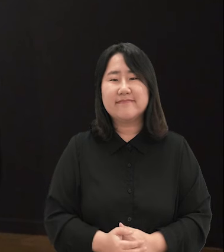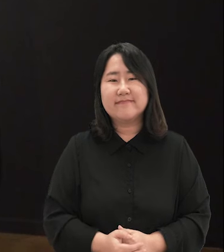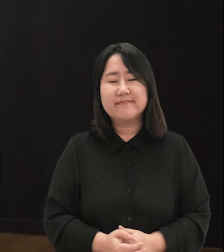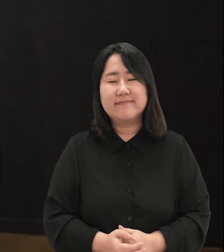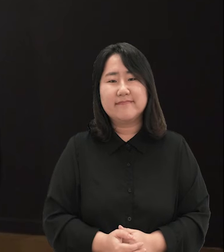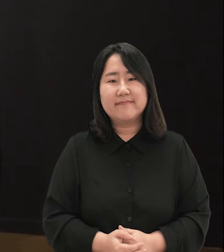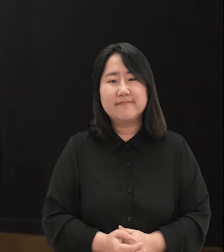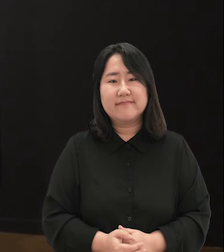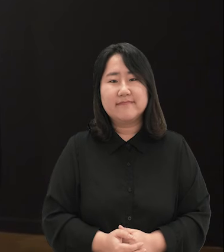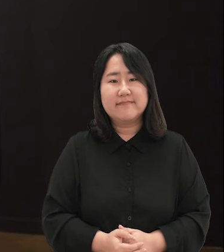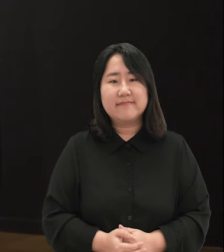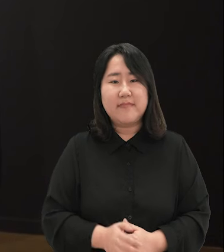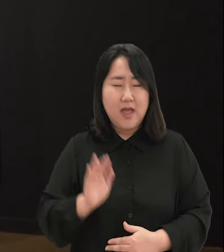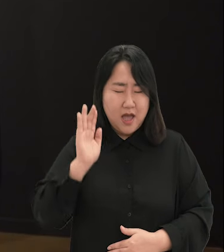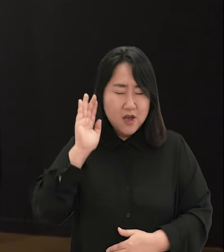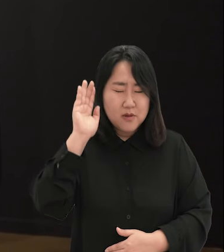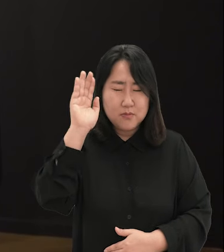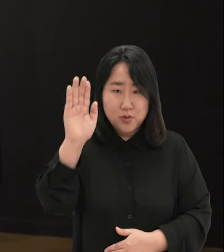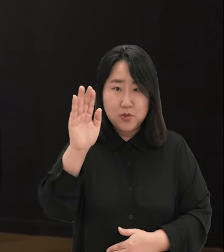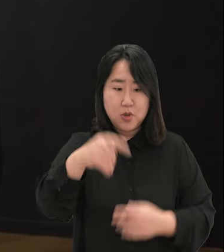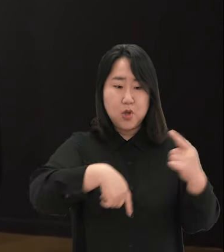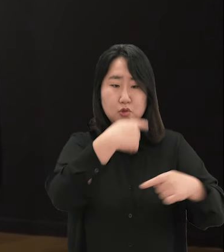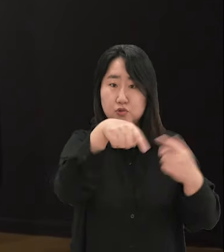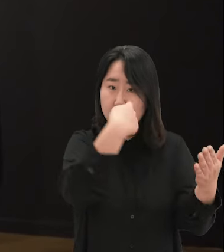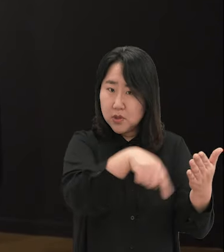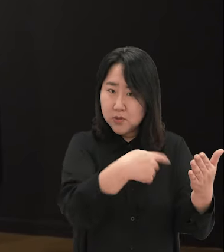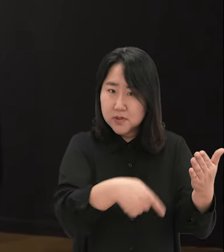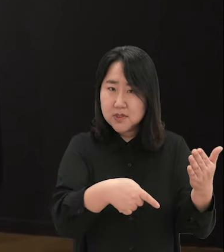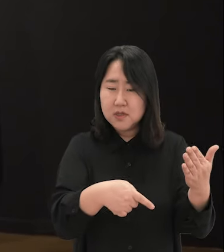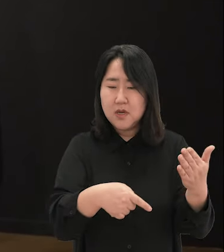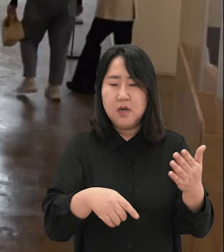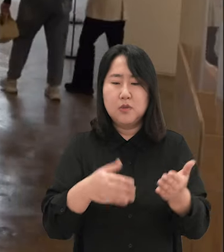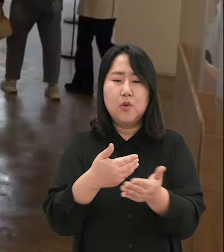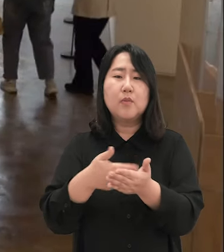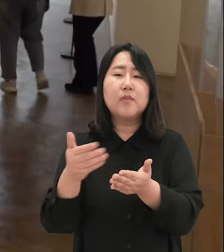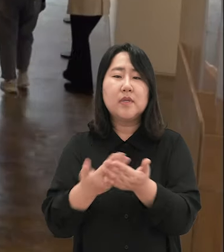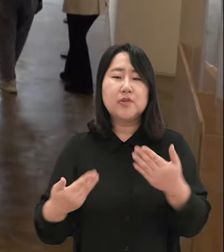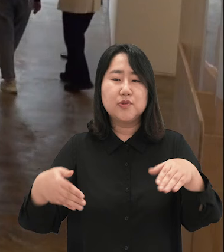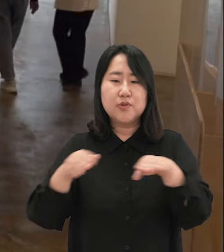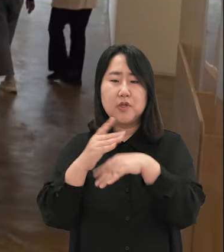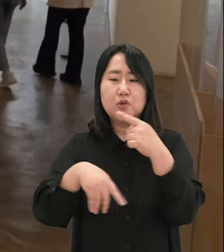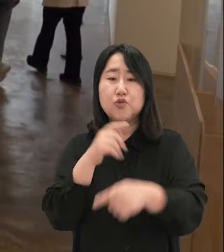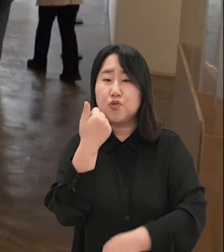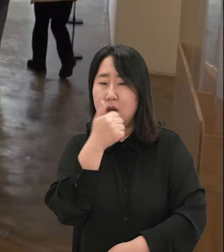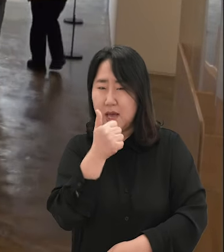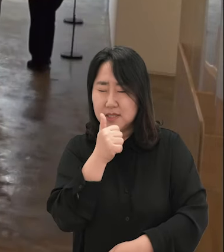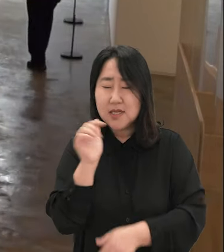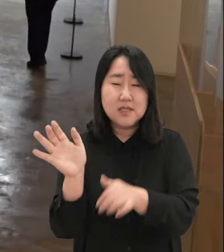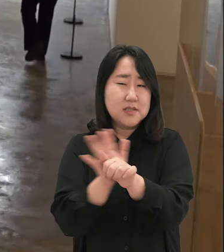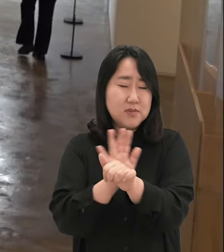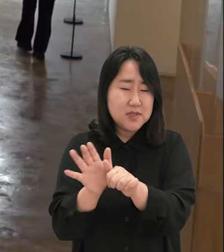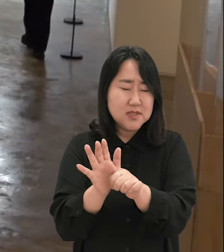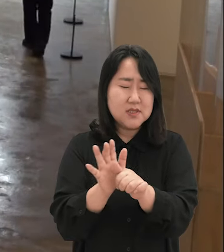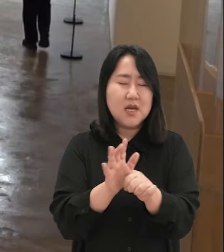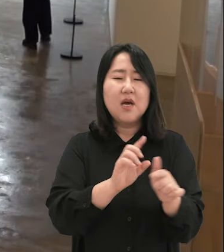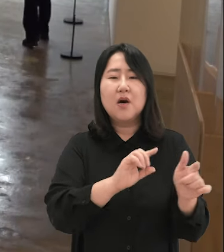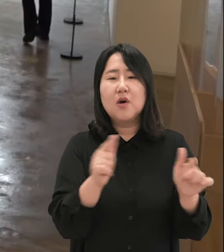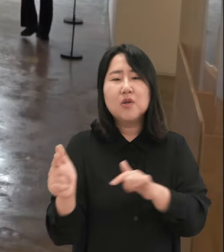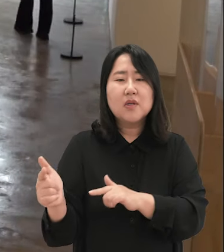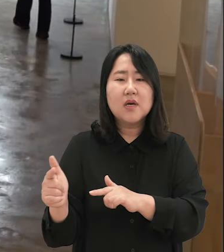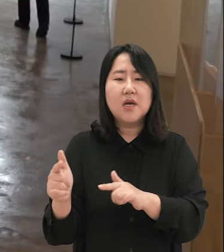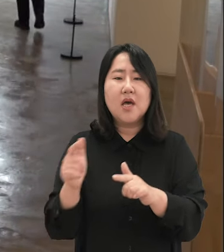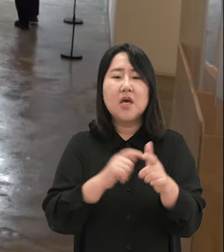기대합니다 한편 서귀포시는 앞으로도 또 시민 수어 교실과 공공미술관 수어 해설 서비스 등 정보